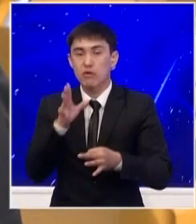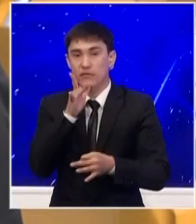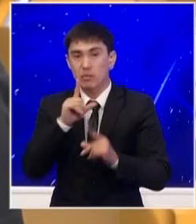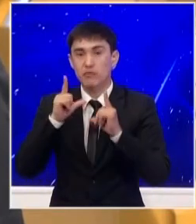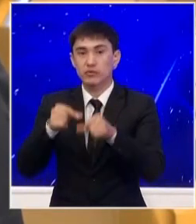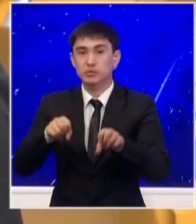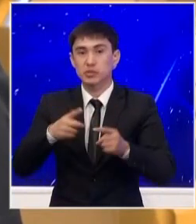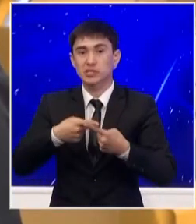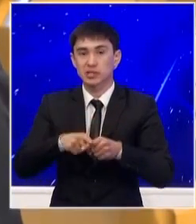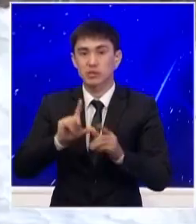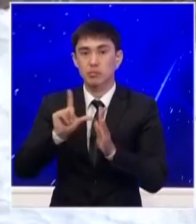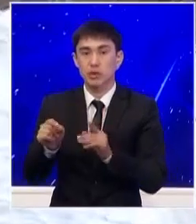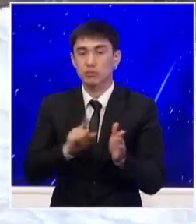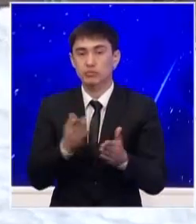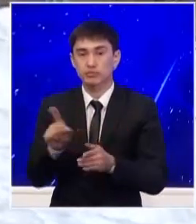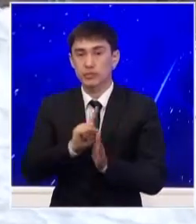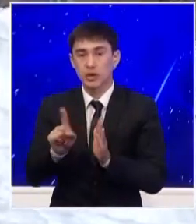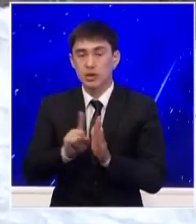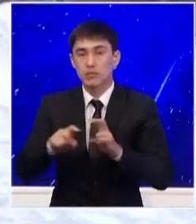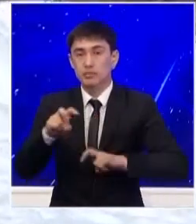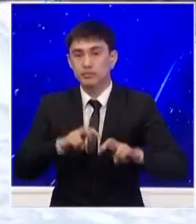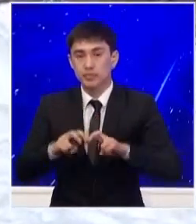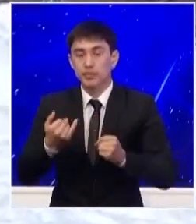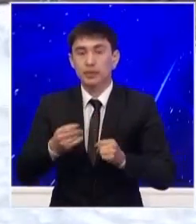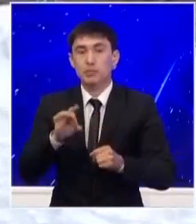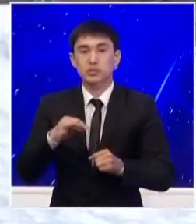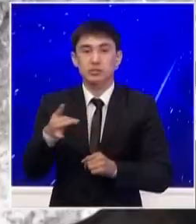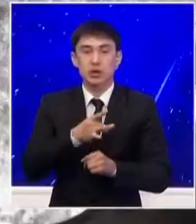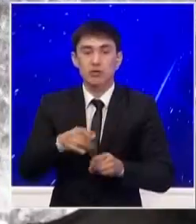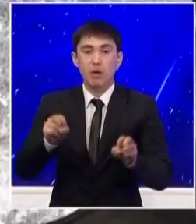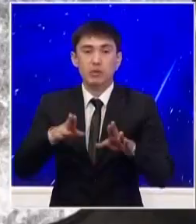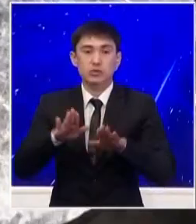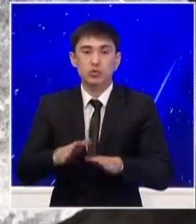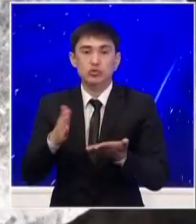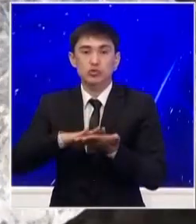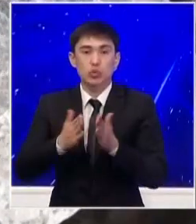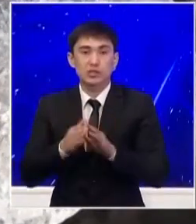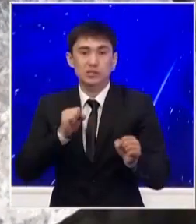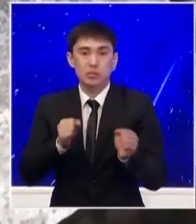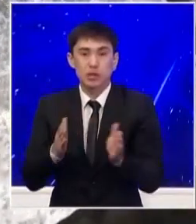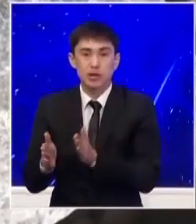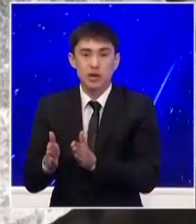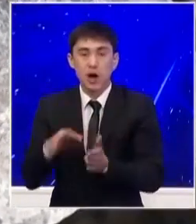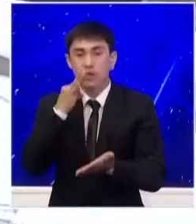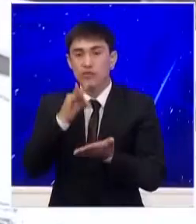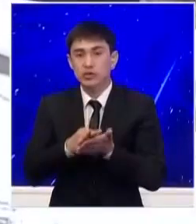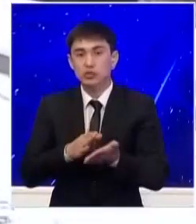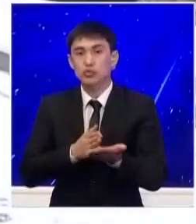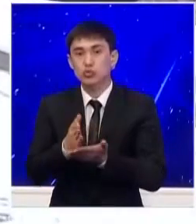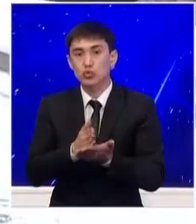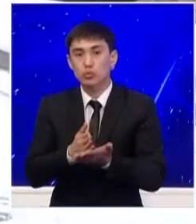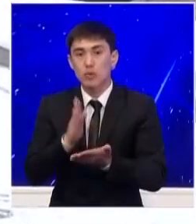выезду на спецтехнике. По словам специалистов, в Ембешеказахском районе в опасных зонах ситуация стабильная, ведь ответственные службы